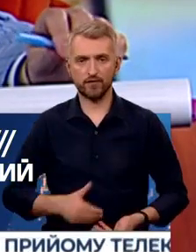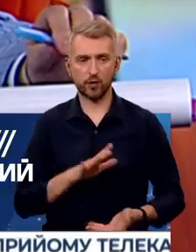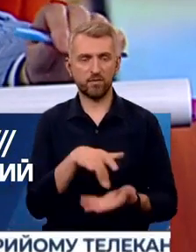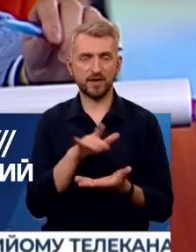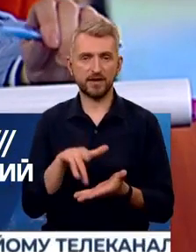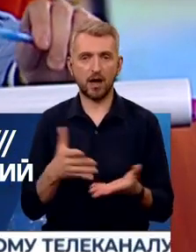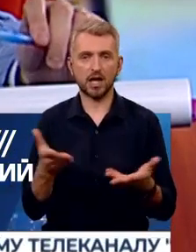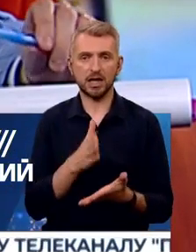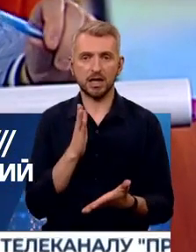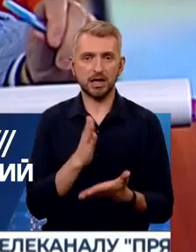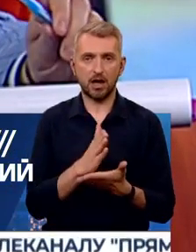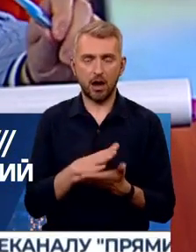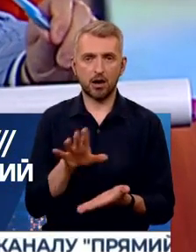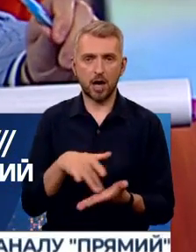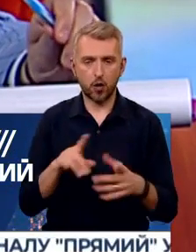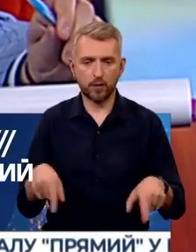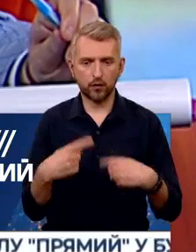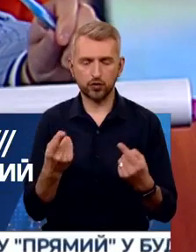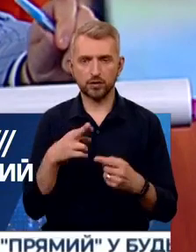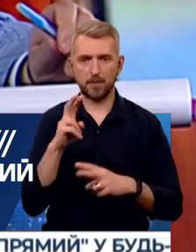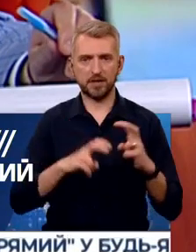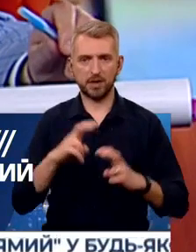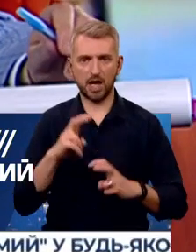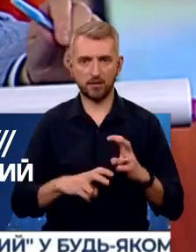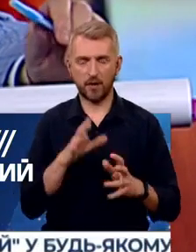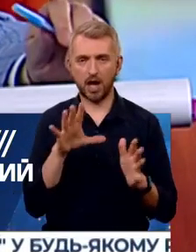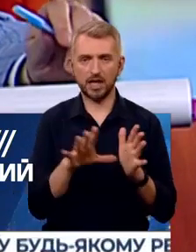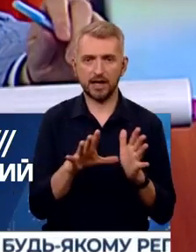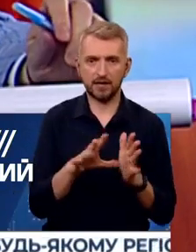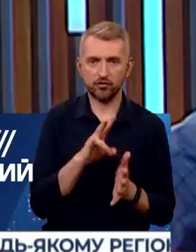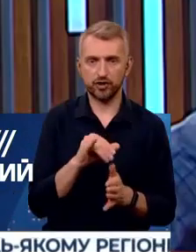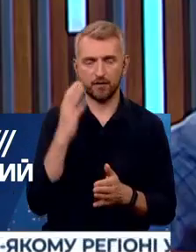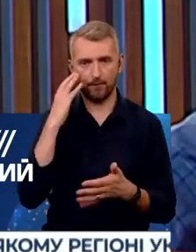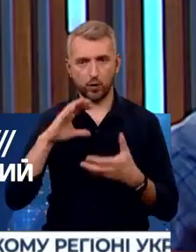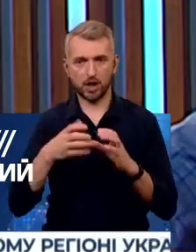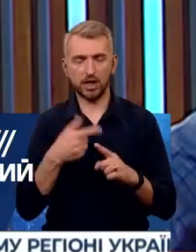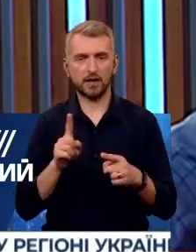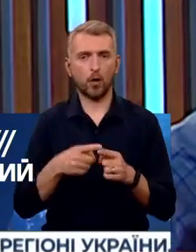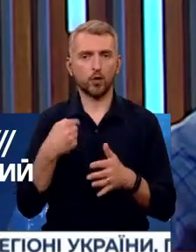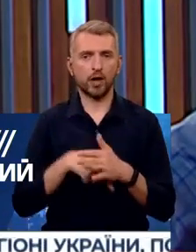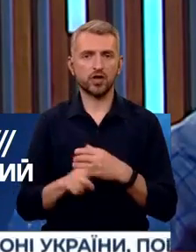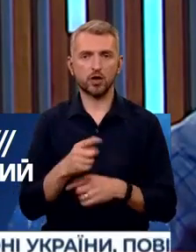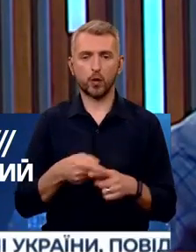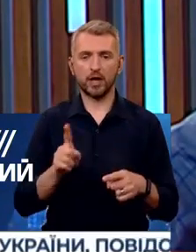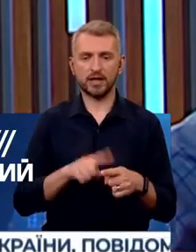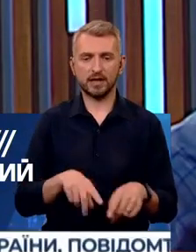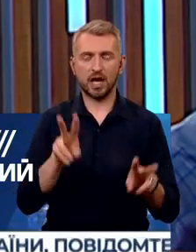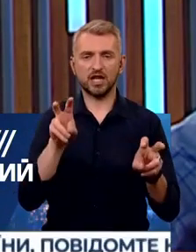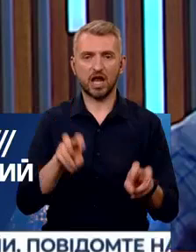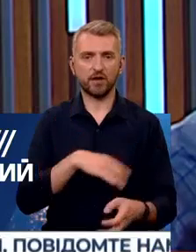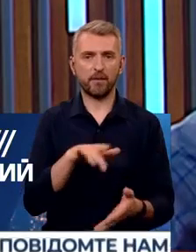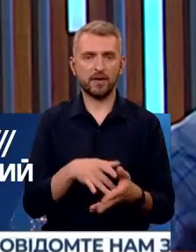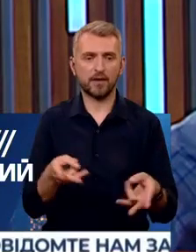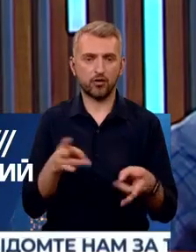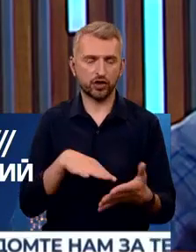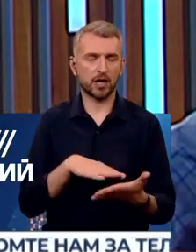містах, які є градообразуючими, де підприємства енергетичні і вугільні. Це означає, що ці назви міст залишаться